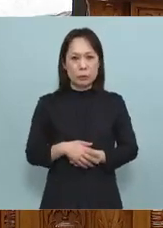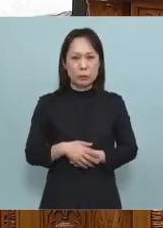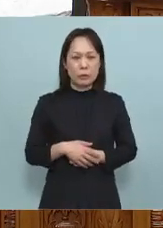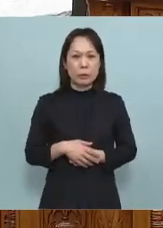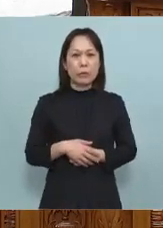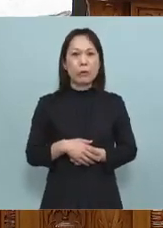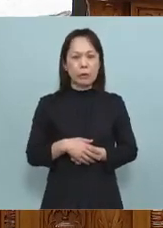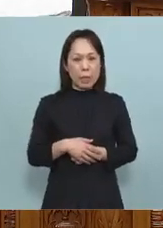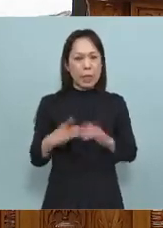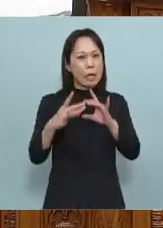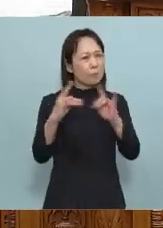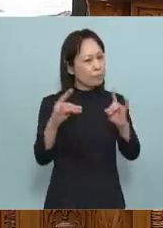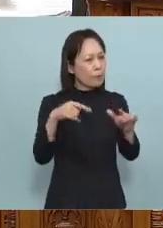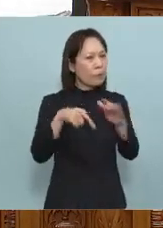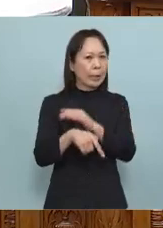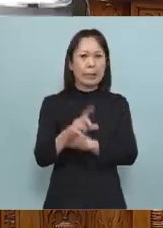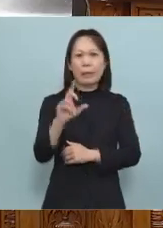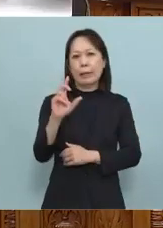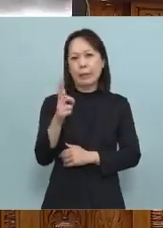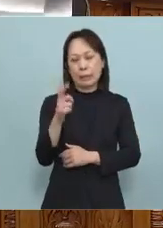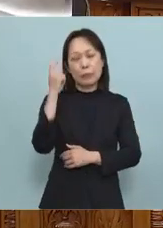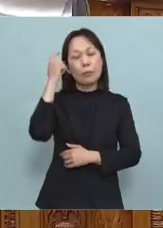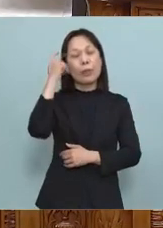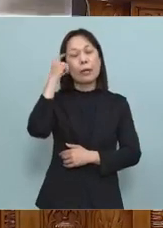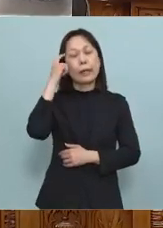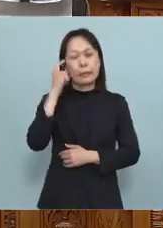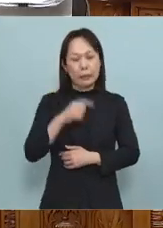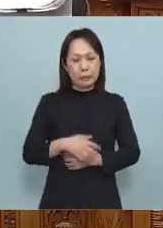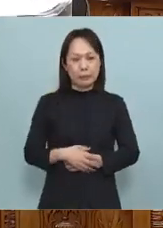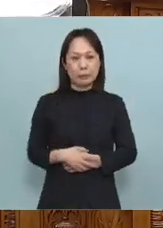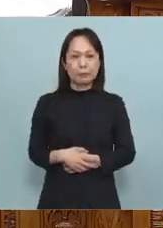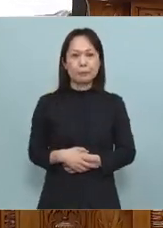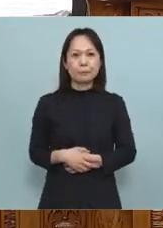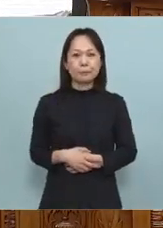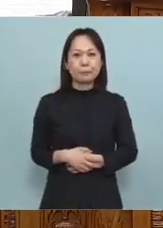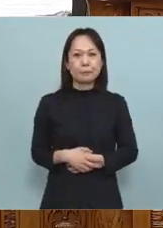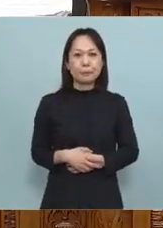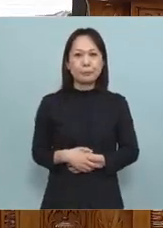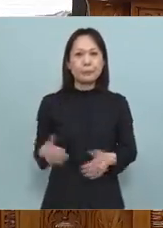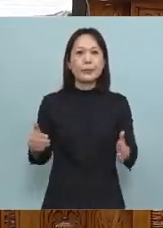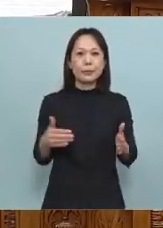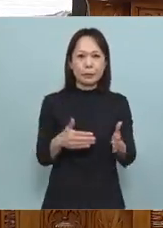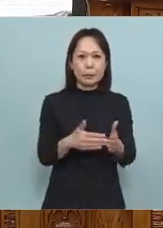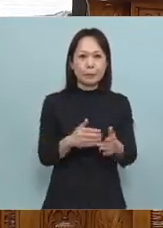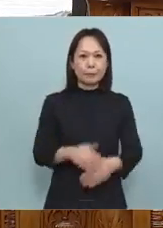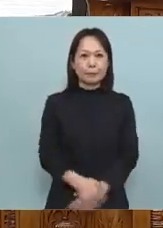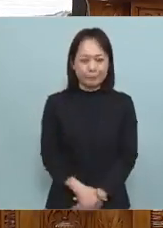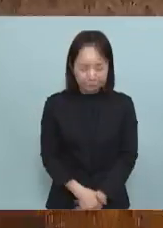するものではないと考えております。以上です。